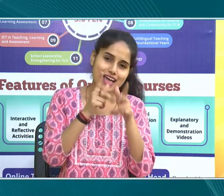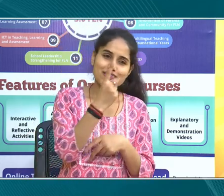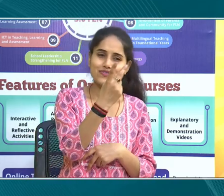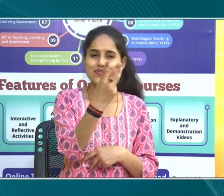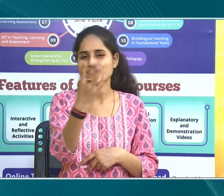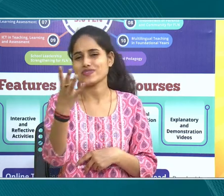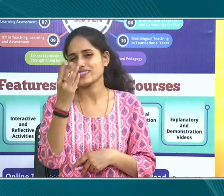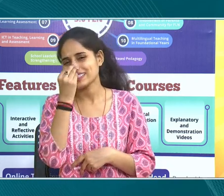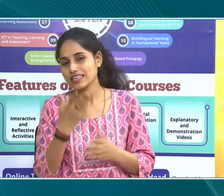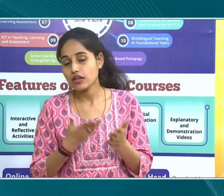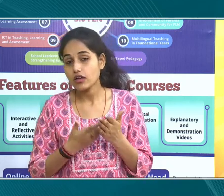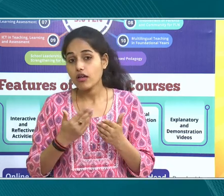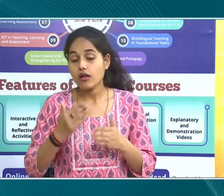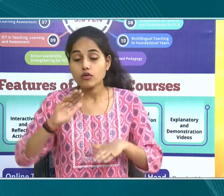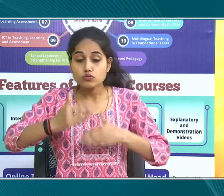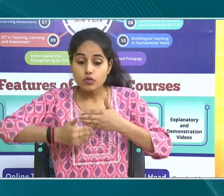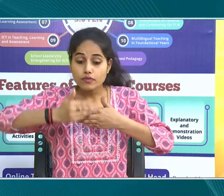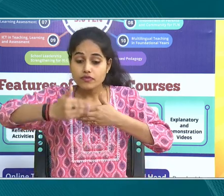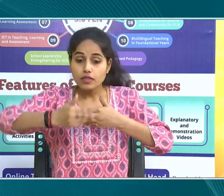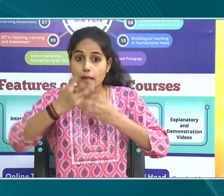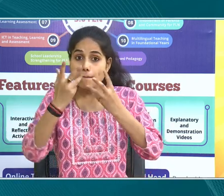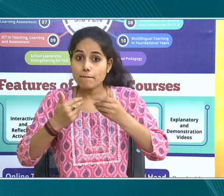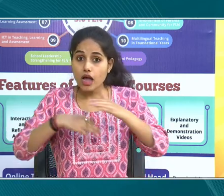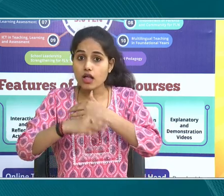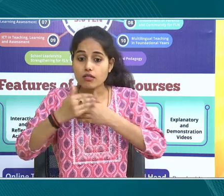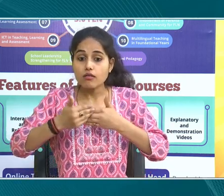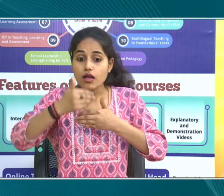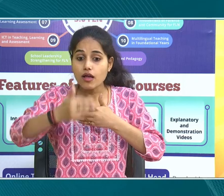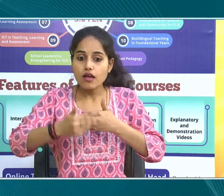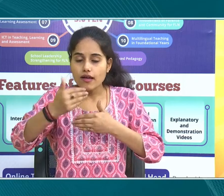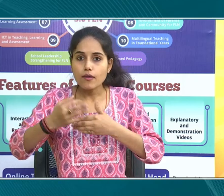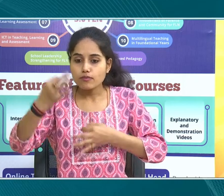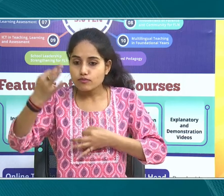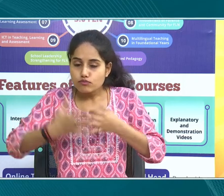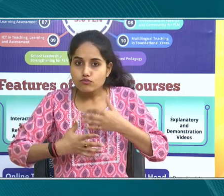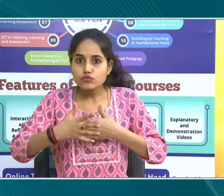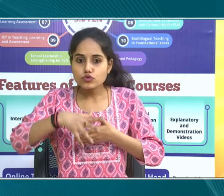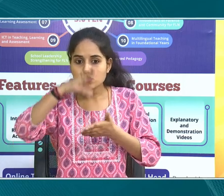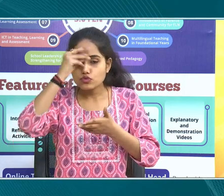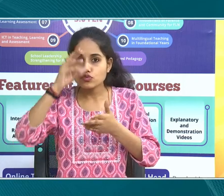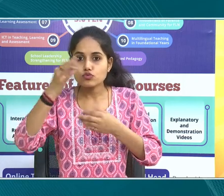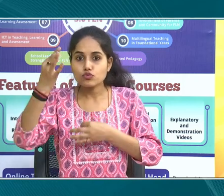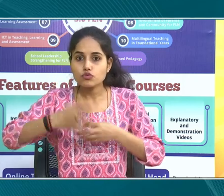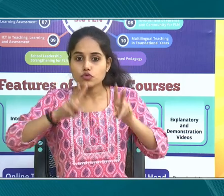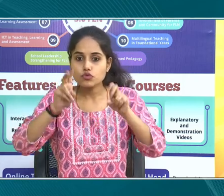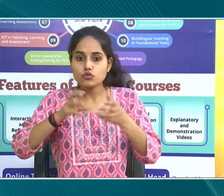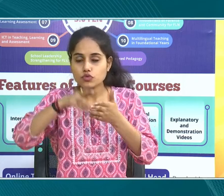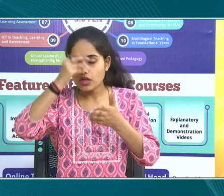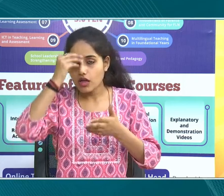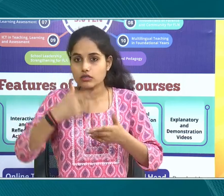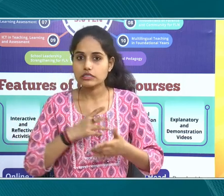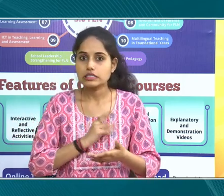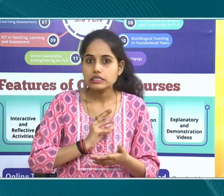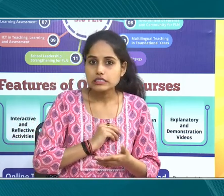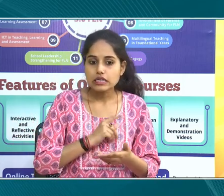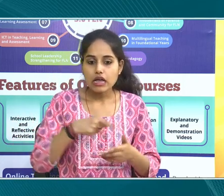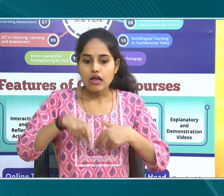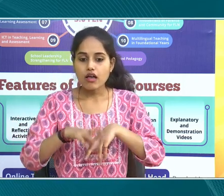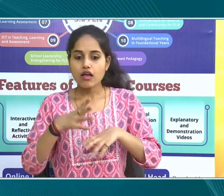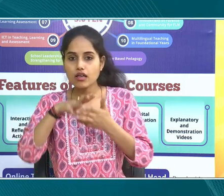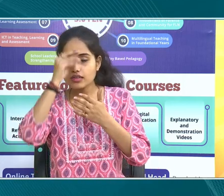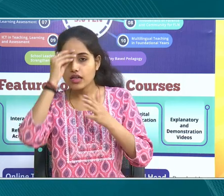लेकिन जैसे-जैसे हम आगे बढ़ते हैं मैथमेटिक्स में तो हमें लगता है की अब नई चीज सीखनी है तो अब क्या होने वाला है आज क्या होने वाला है वही आपका डर